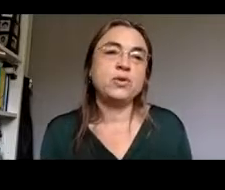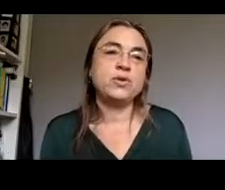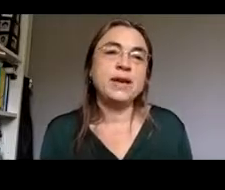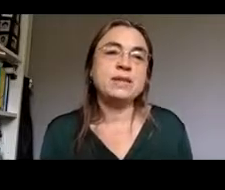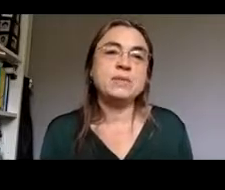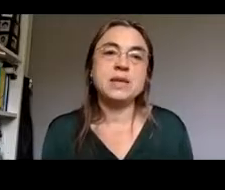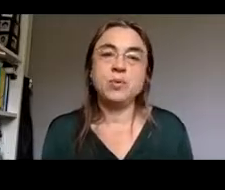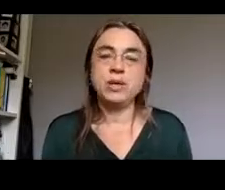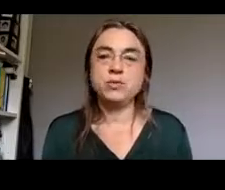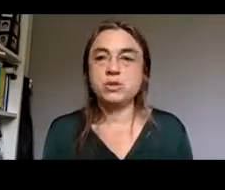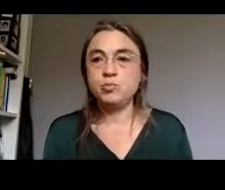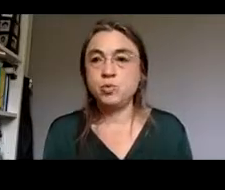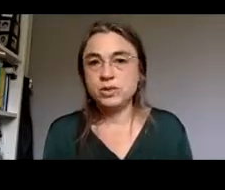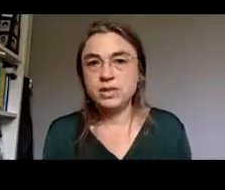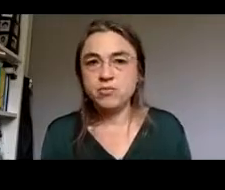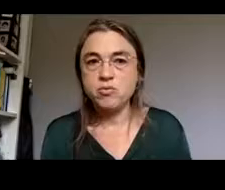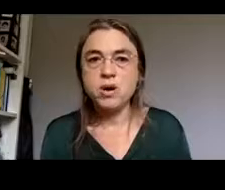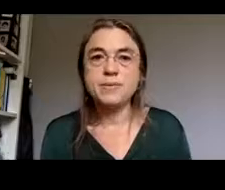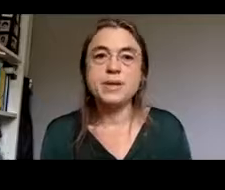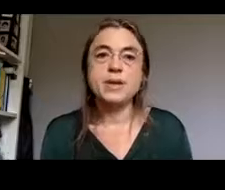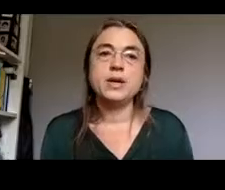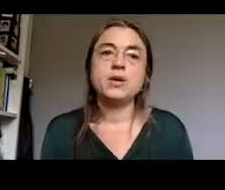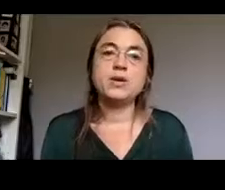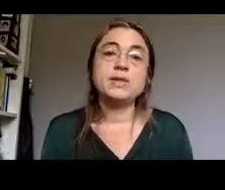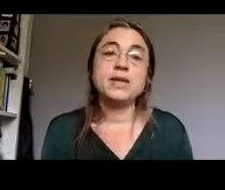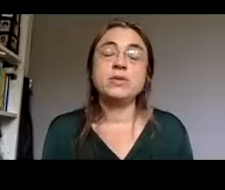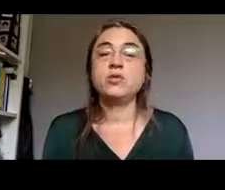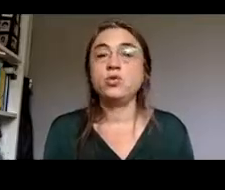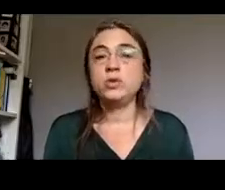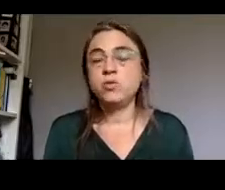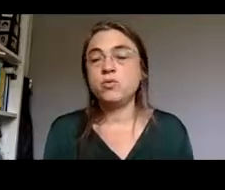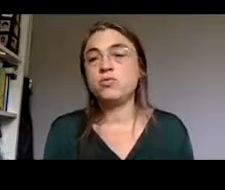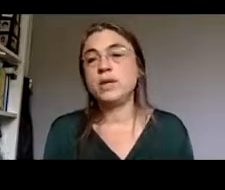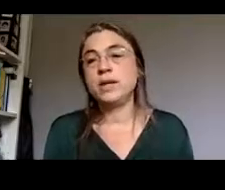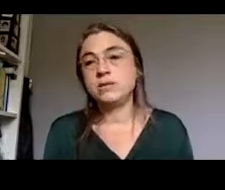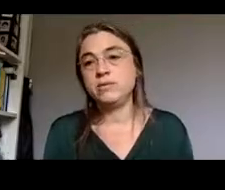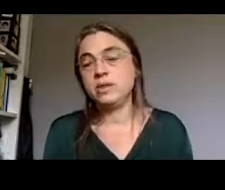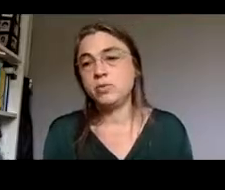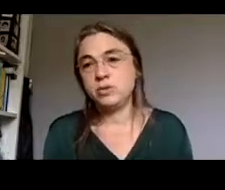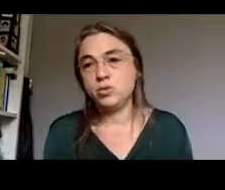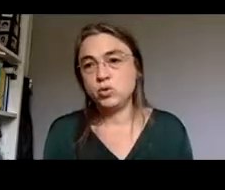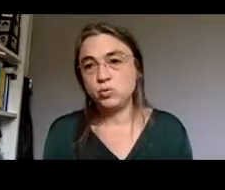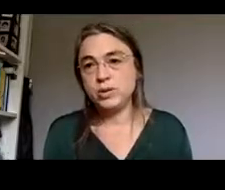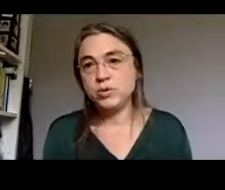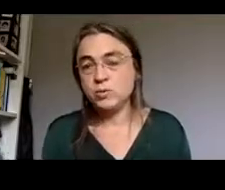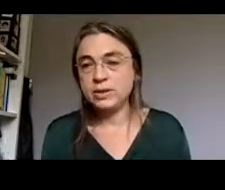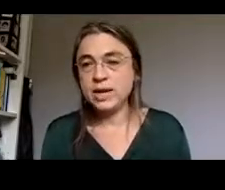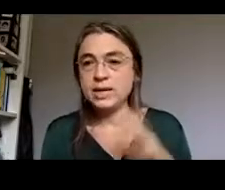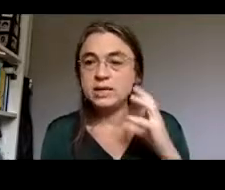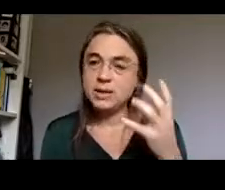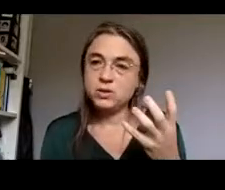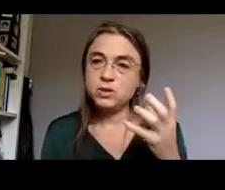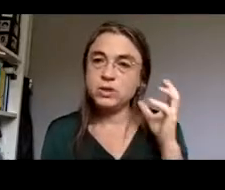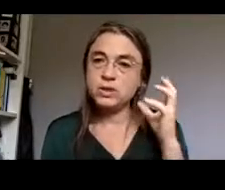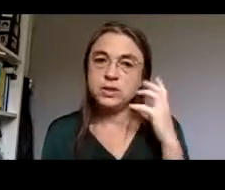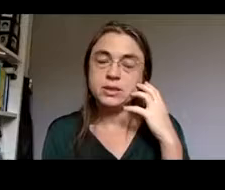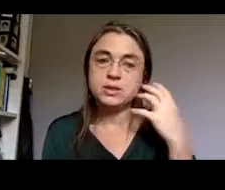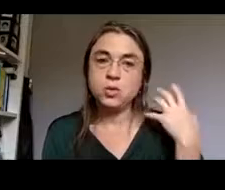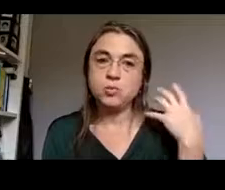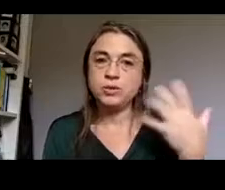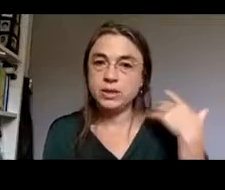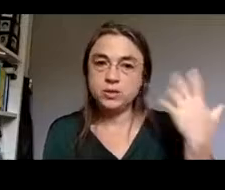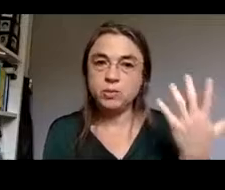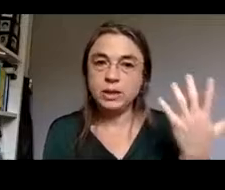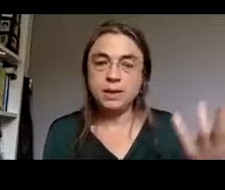ont en tête, mais ça peut être aussi poser sa voix. Ça veut dire tenir compte d'une activité possible de suppléance mentale. Il y a des personnes qui